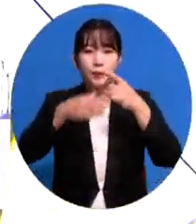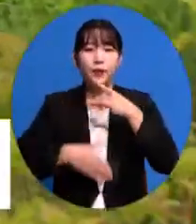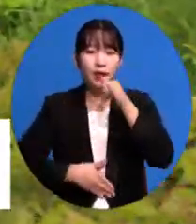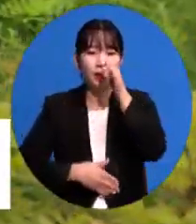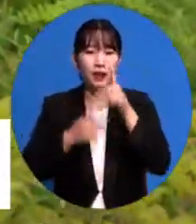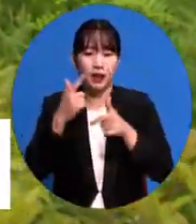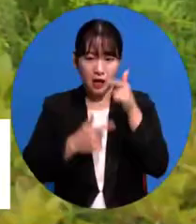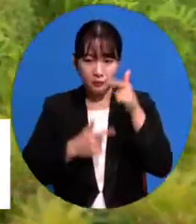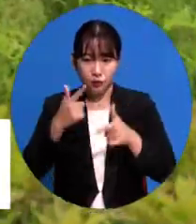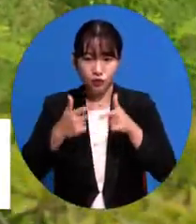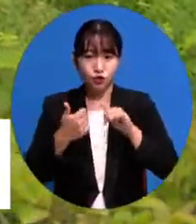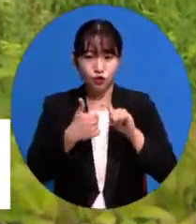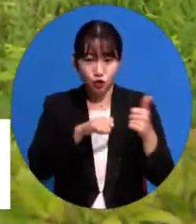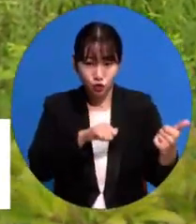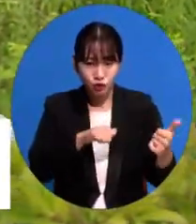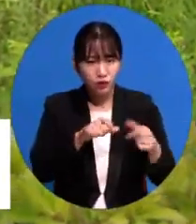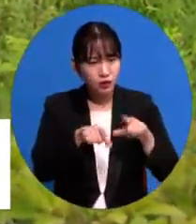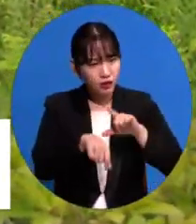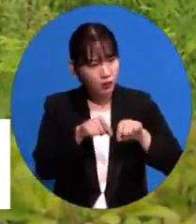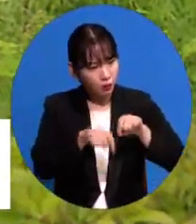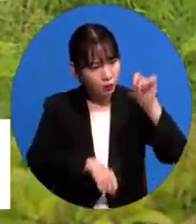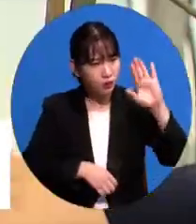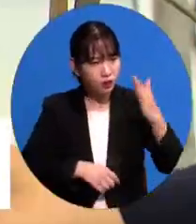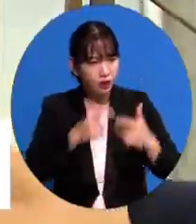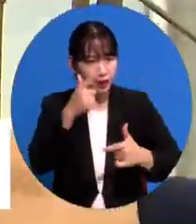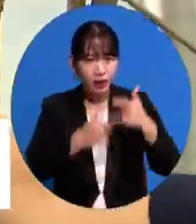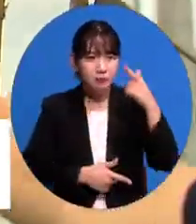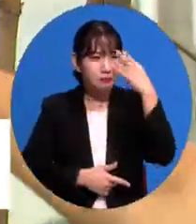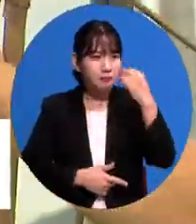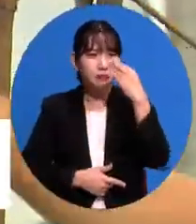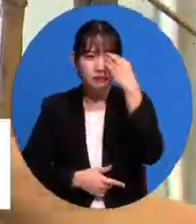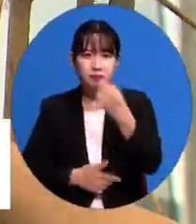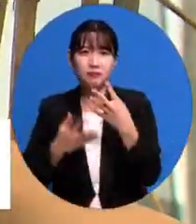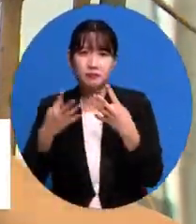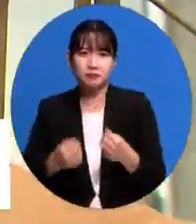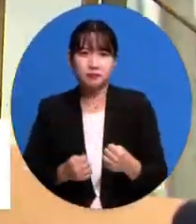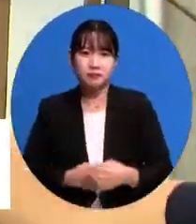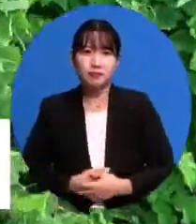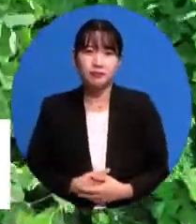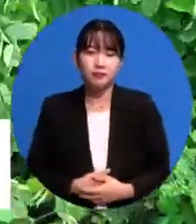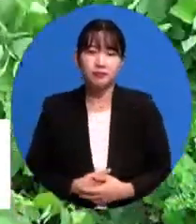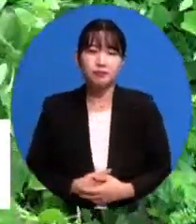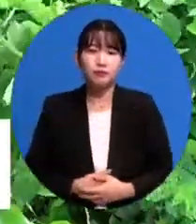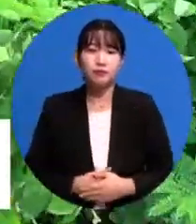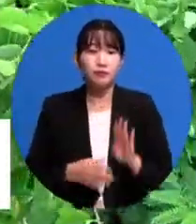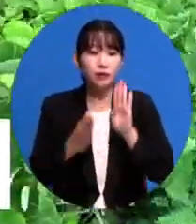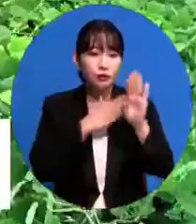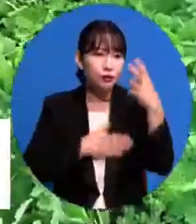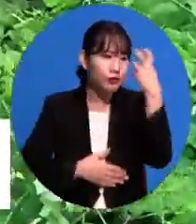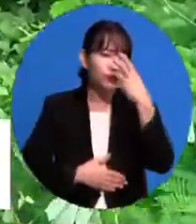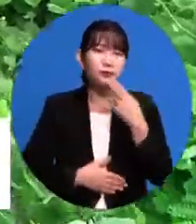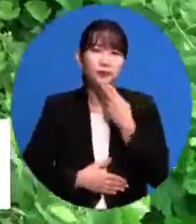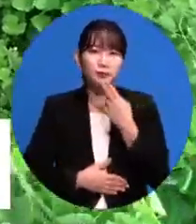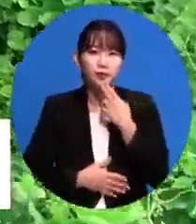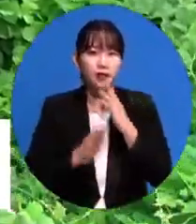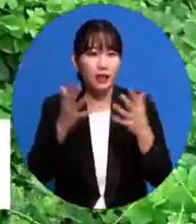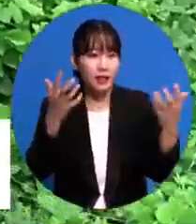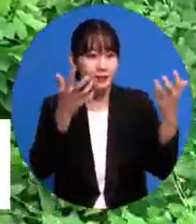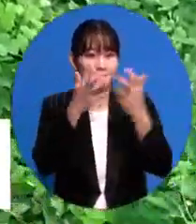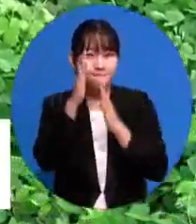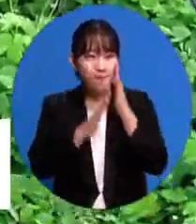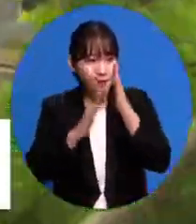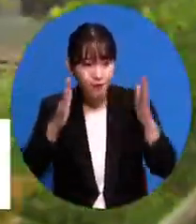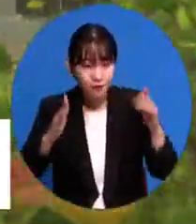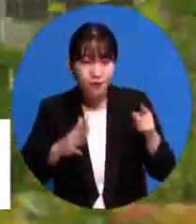나무. 고사한 지 꽤나 시간이 지난 나무 등이 쉽게 눈에 띕니다. 사후 관리도 안 돼 울창하게